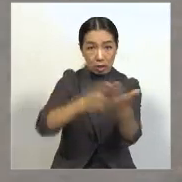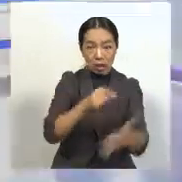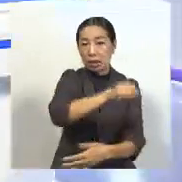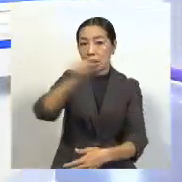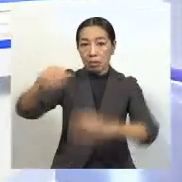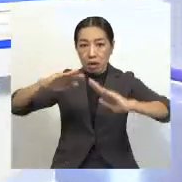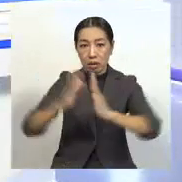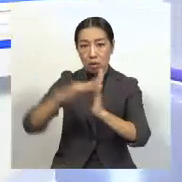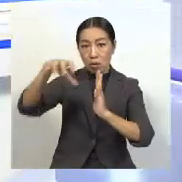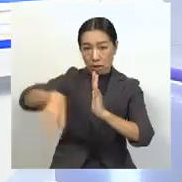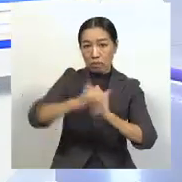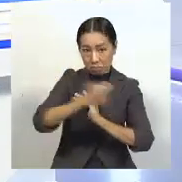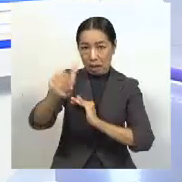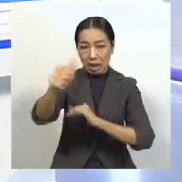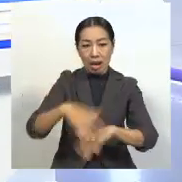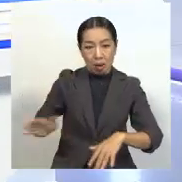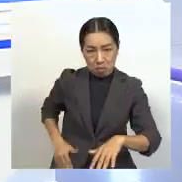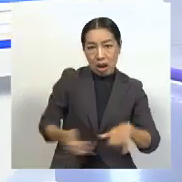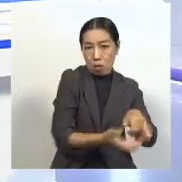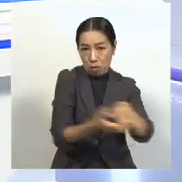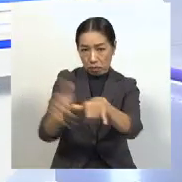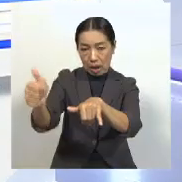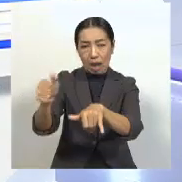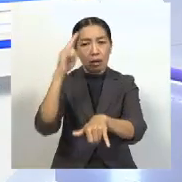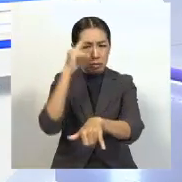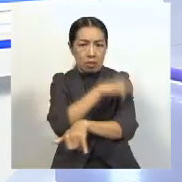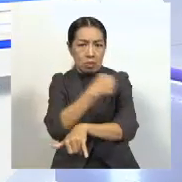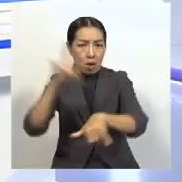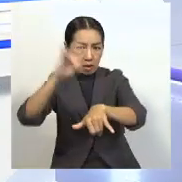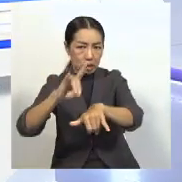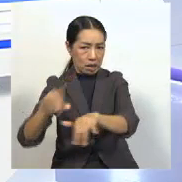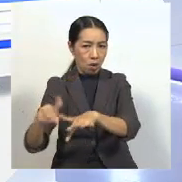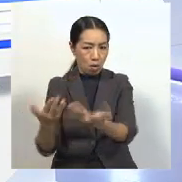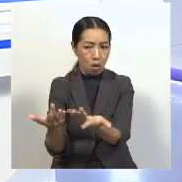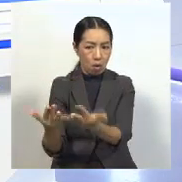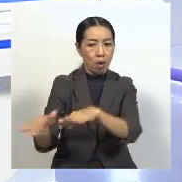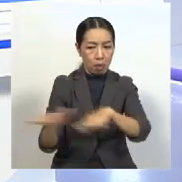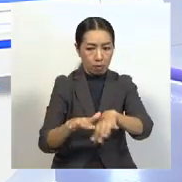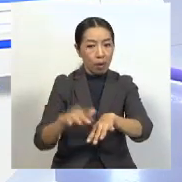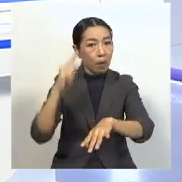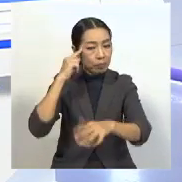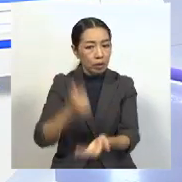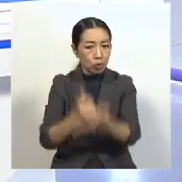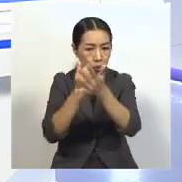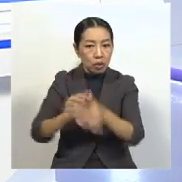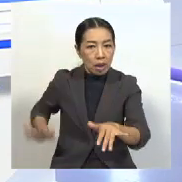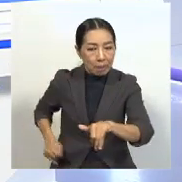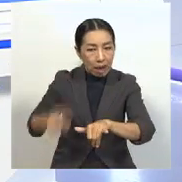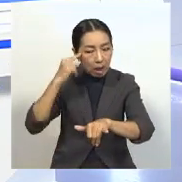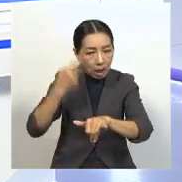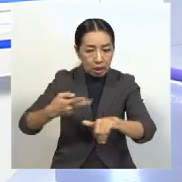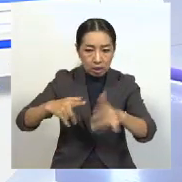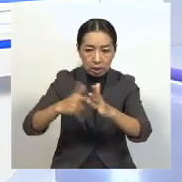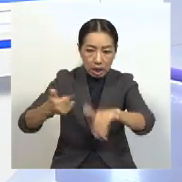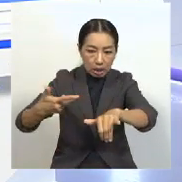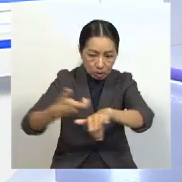าณ 13:30 ของวันนี ้ ที่วัดนครอินทร์ก็คาดว่าน่าจะมีทางเจ้าหน้าที่ปศุสัตว์ของจังหวัดนนทบุรีเนี่ยแหละค่ะก็จะน